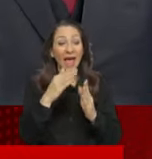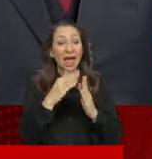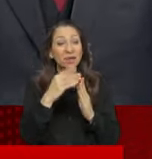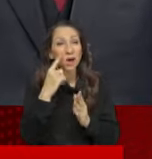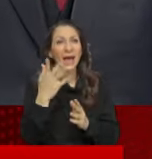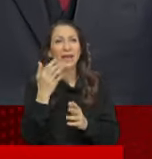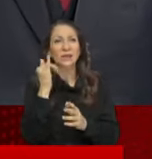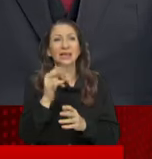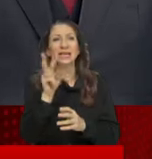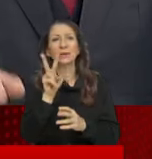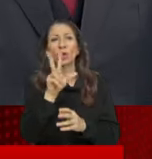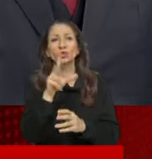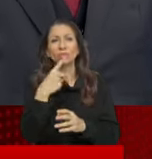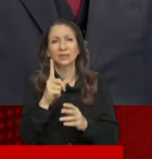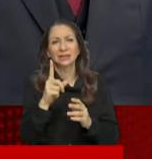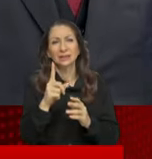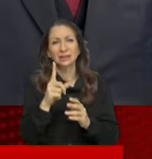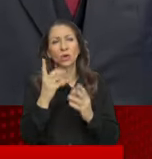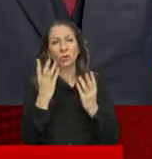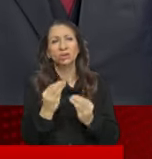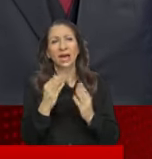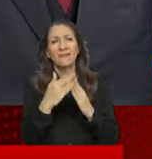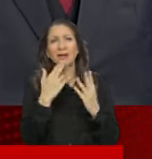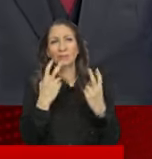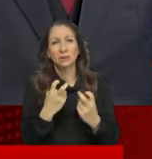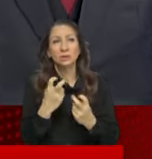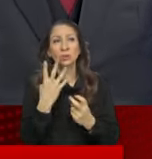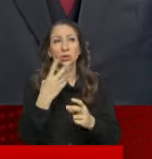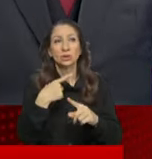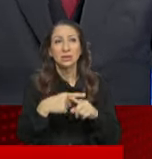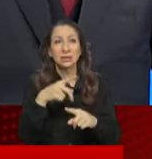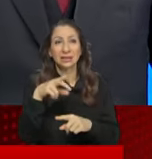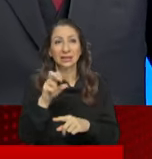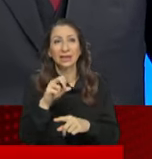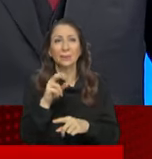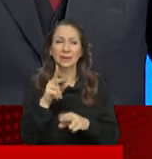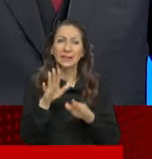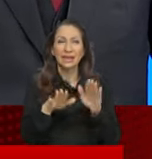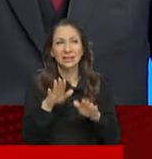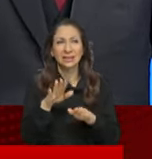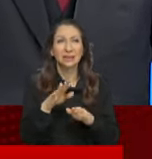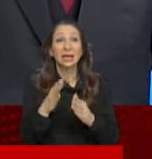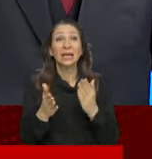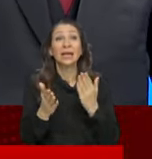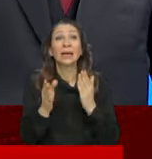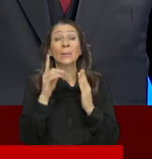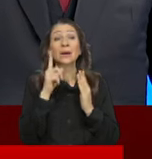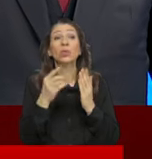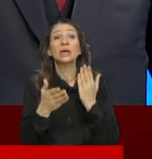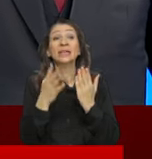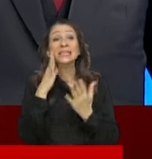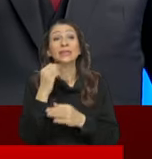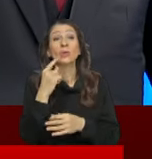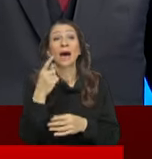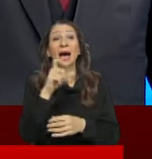söylim en az bir 20 30 binin üzerinde hane çıkacaktır Eee işte 4'le çarptığımızda 80 yaklaşık olarak yardım Bakın bu insanlara